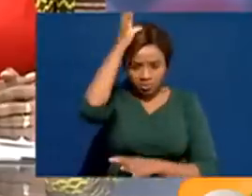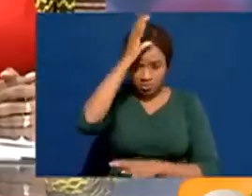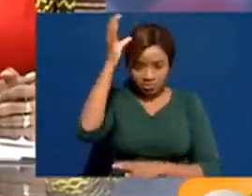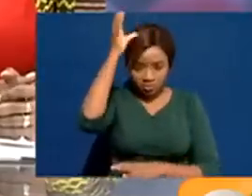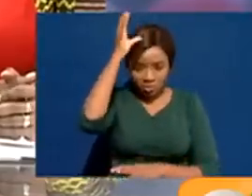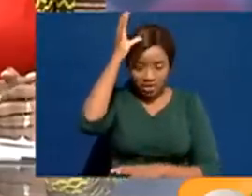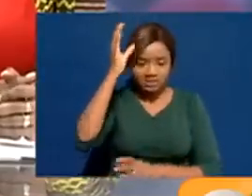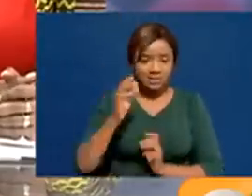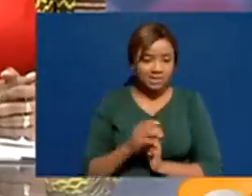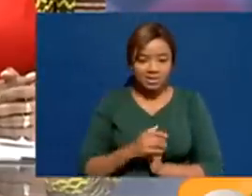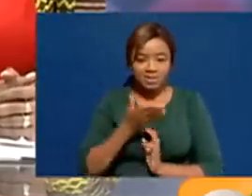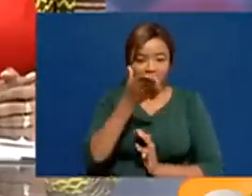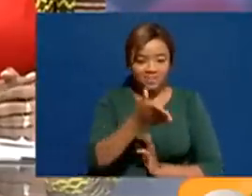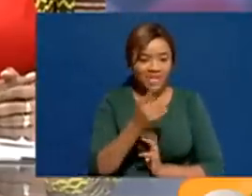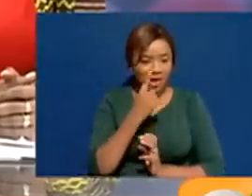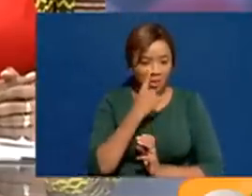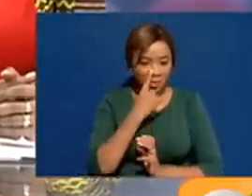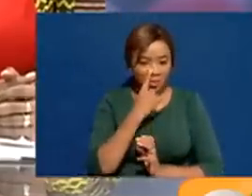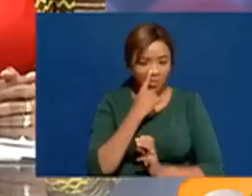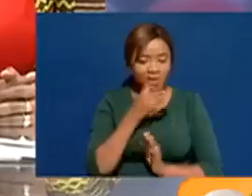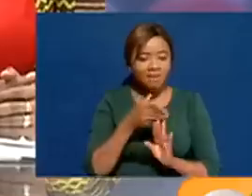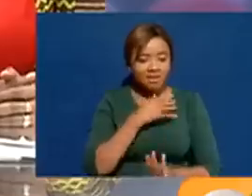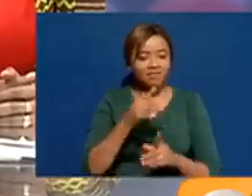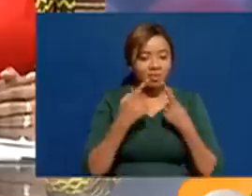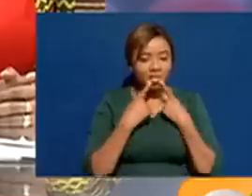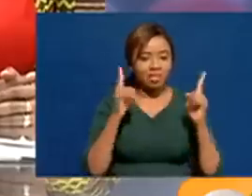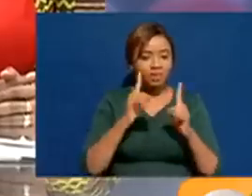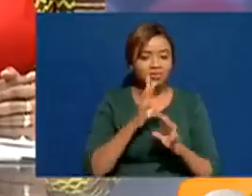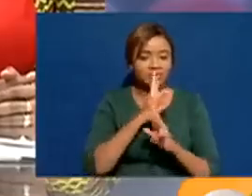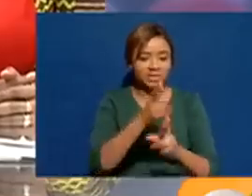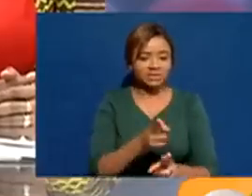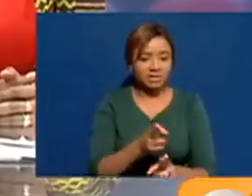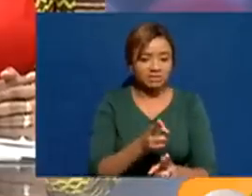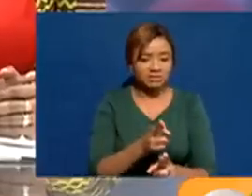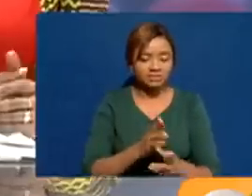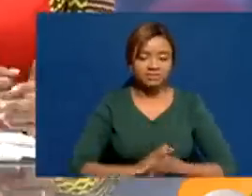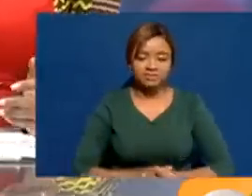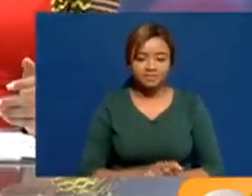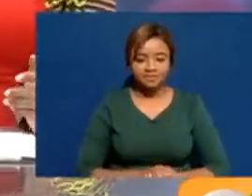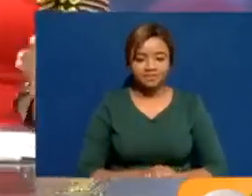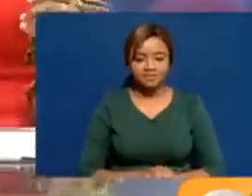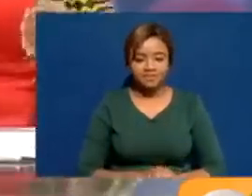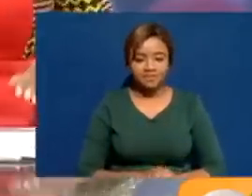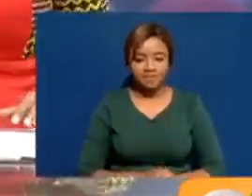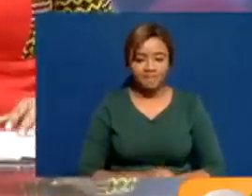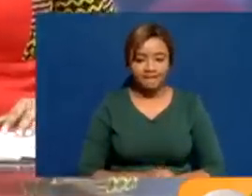Chebukati alikuwa nyumbani kwake kabla ya matokeo ya urais kutangazwa. Stephen Leto na mengi